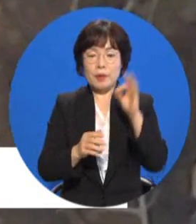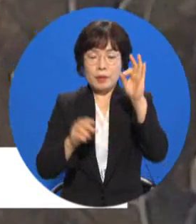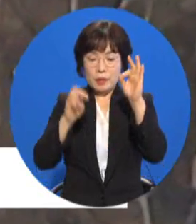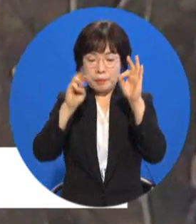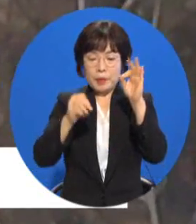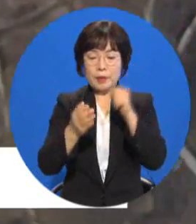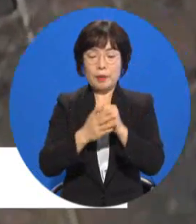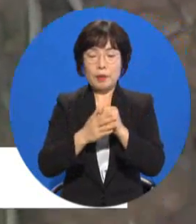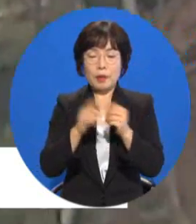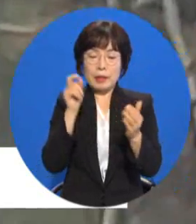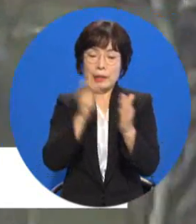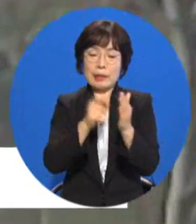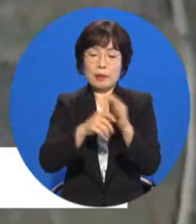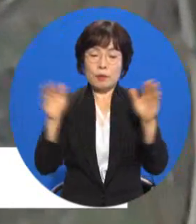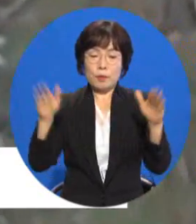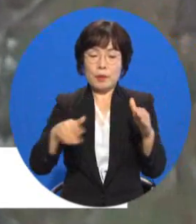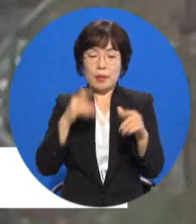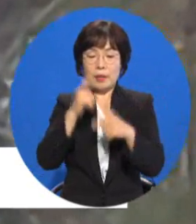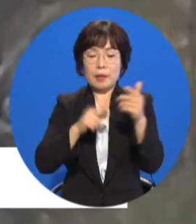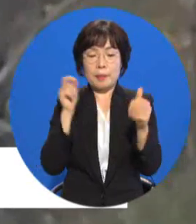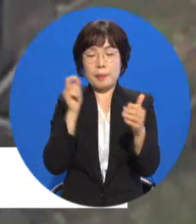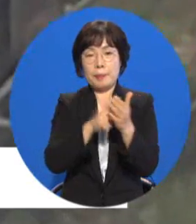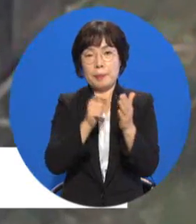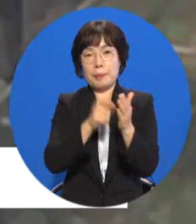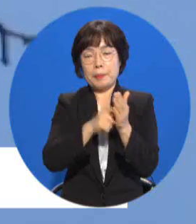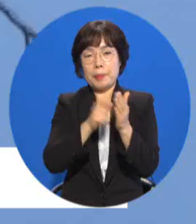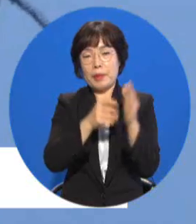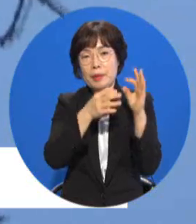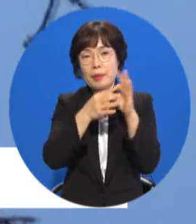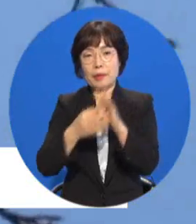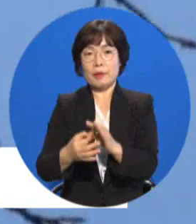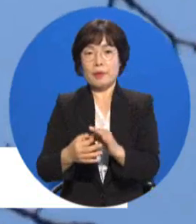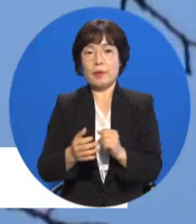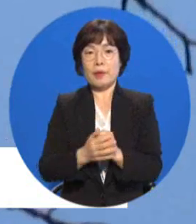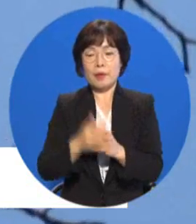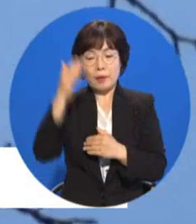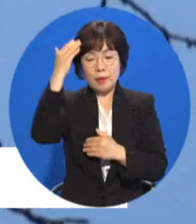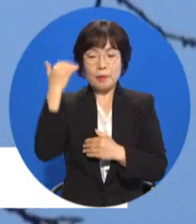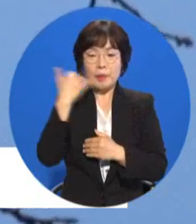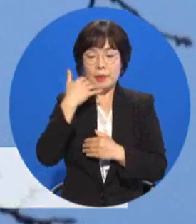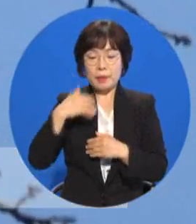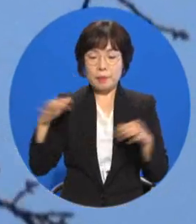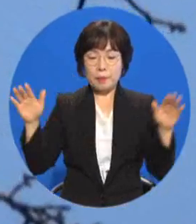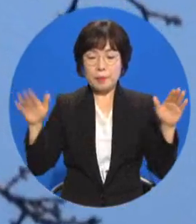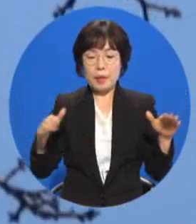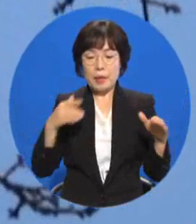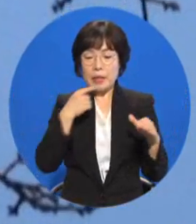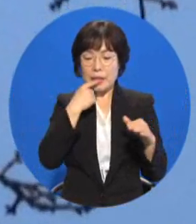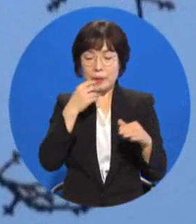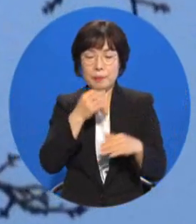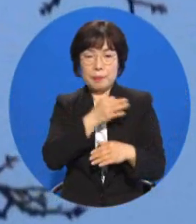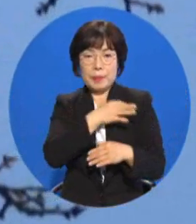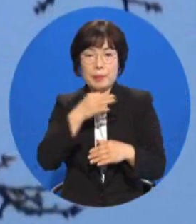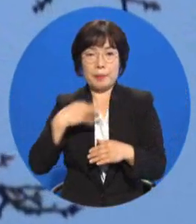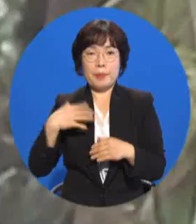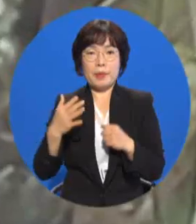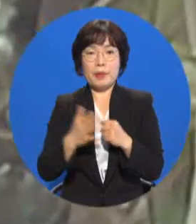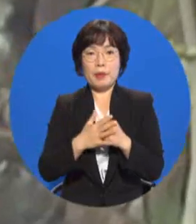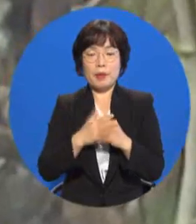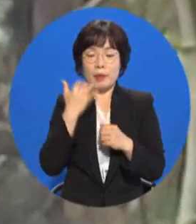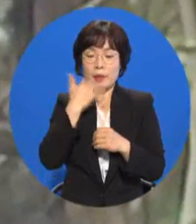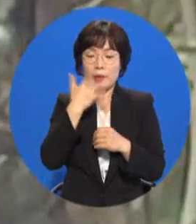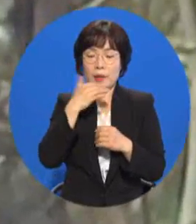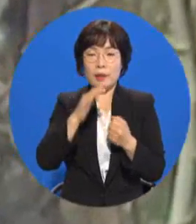위에서 딱따구리가 나무를 파느라 여념이 없습니다. 검은색 날갯깃에 일정한 흰 반점이 특징인